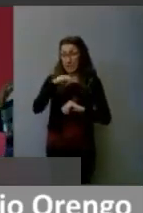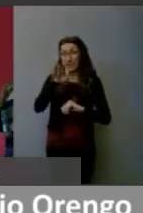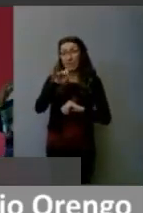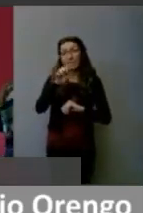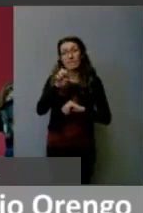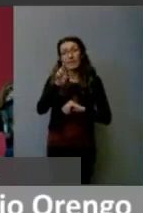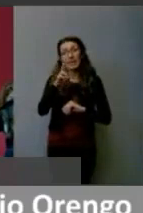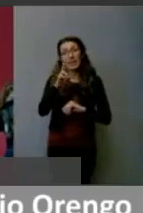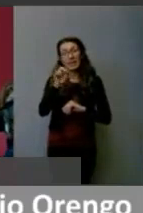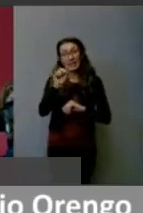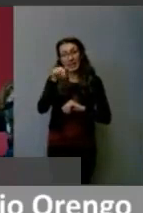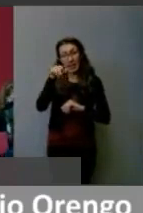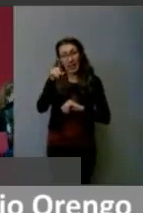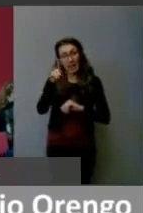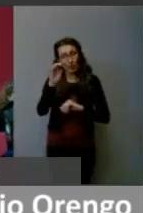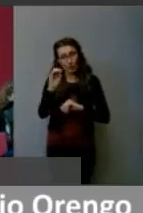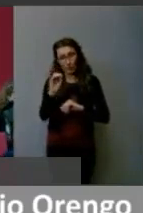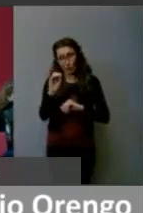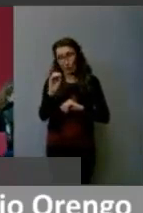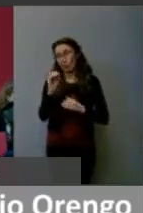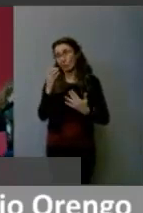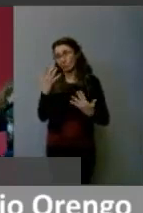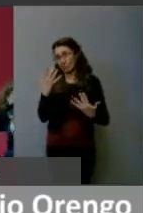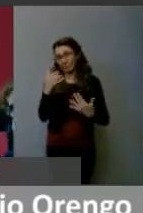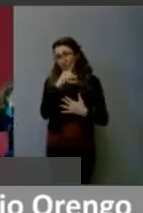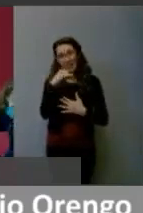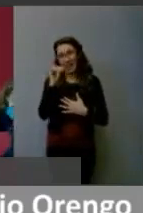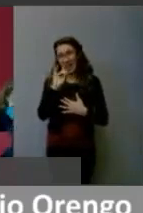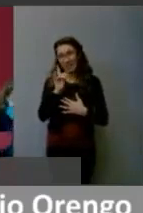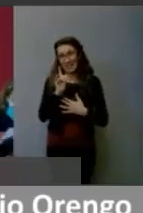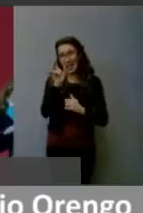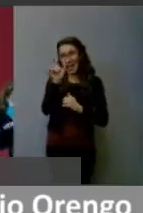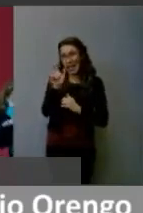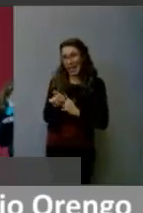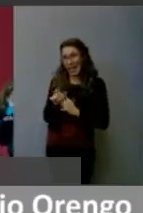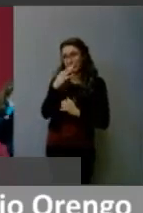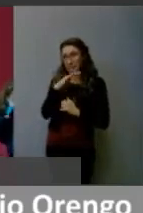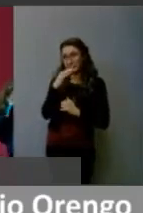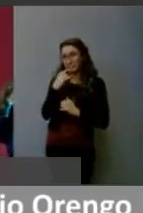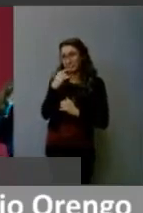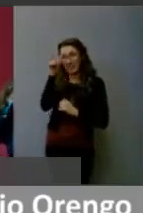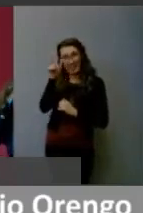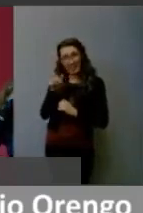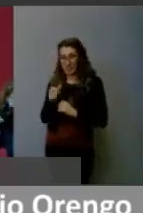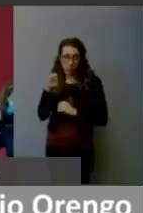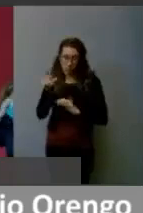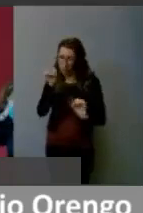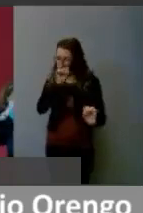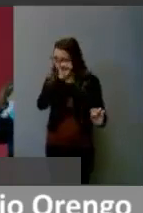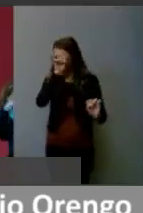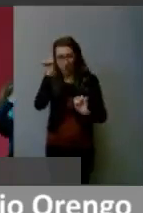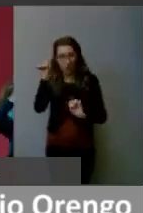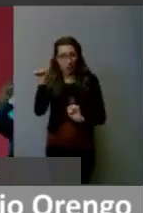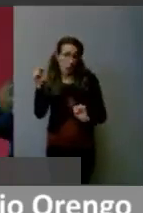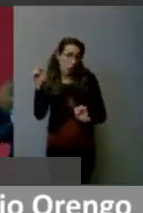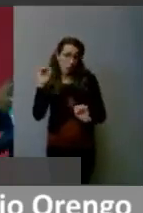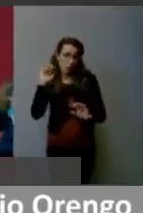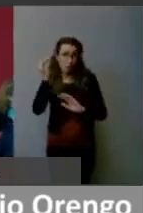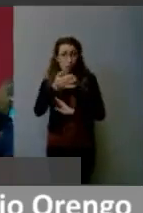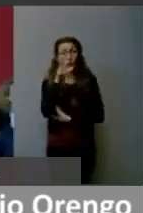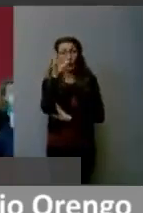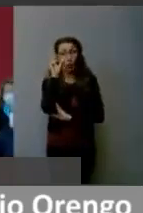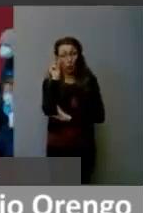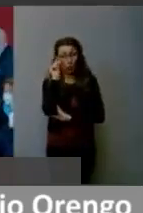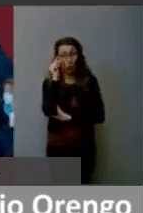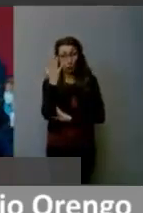dire non ha bisogno di particolari presentazioni perché è un pediatra ormai noto a tutti, molto, molto importante,